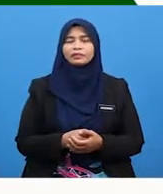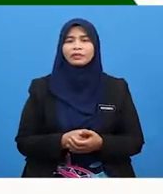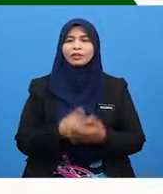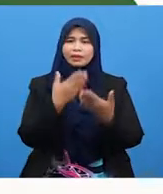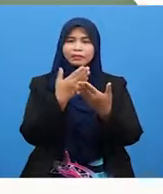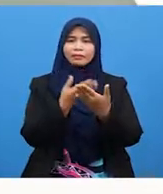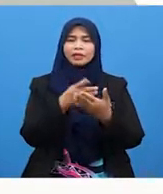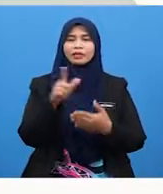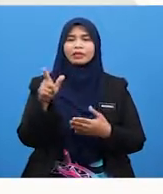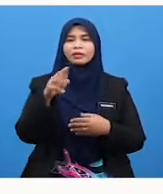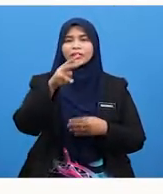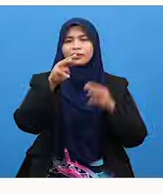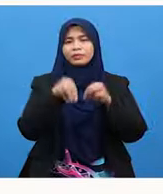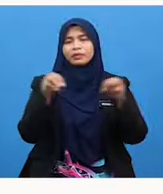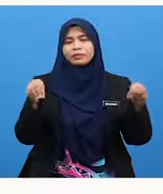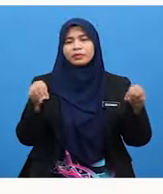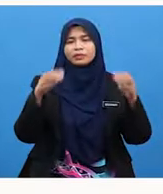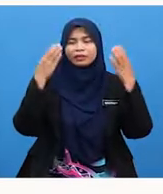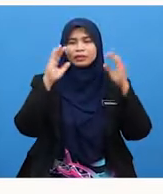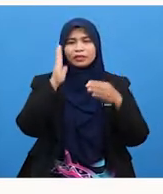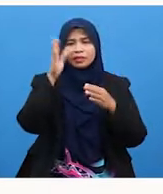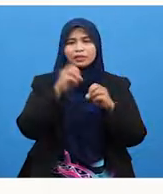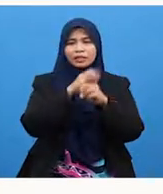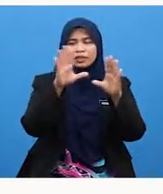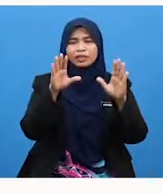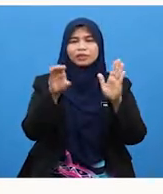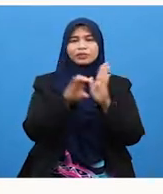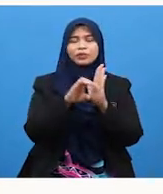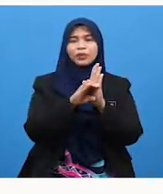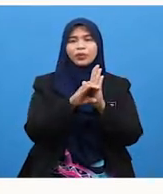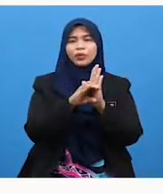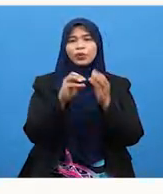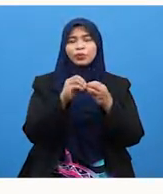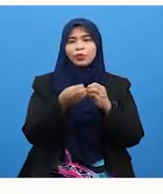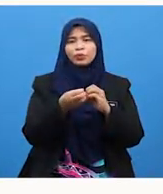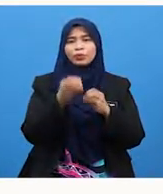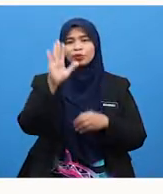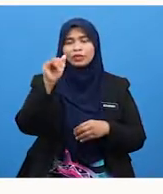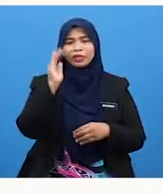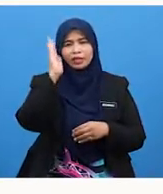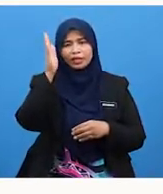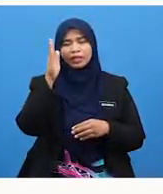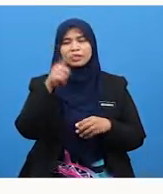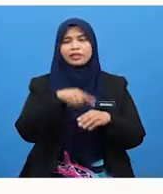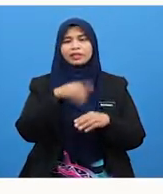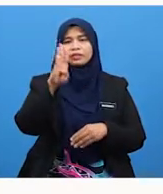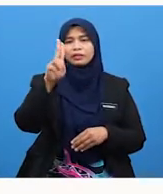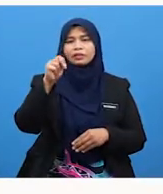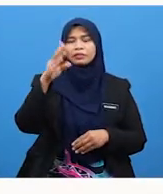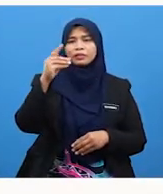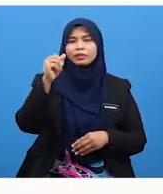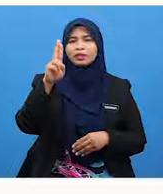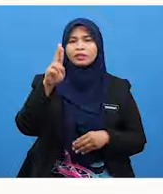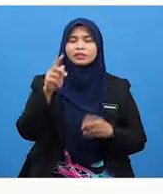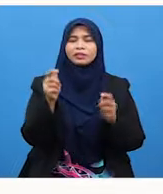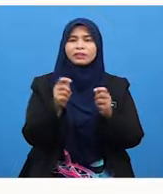Baiklah murid-murid, cikgu akan terangkan contoh nombor yang akan dibundarkan seperti yang